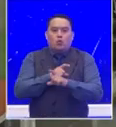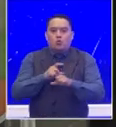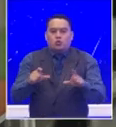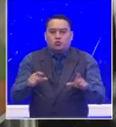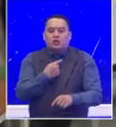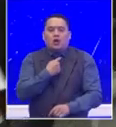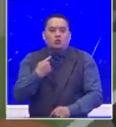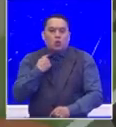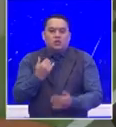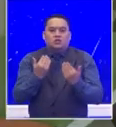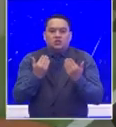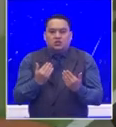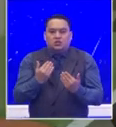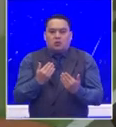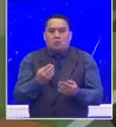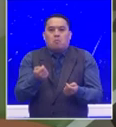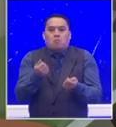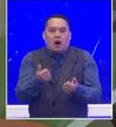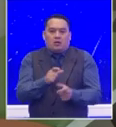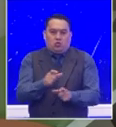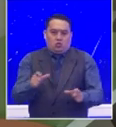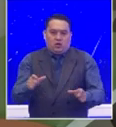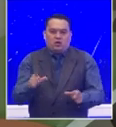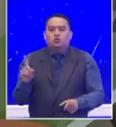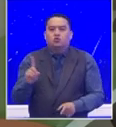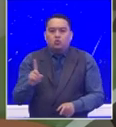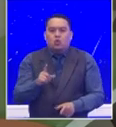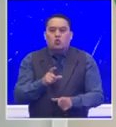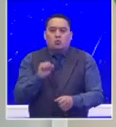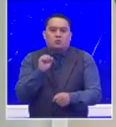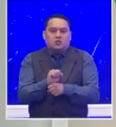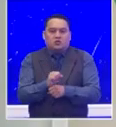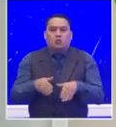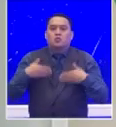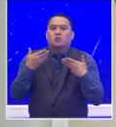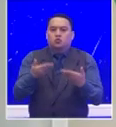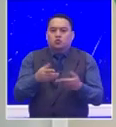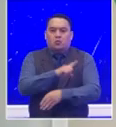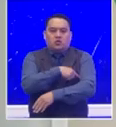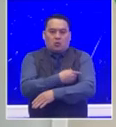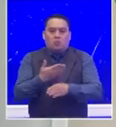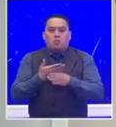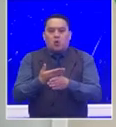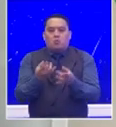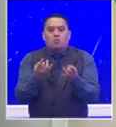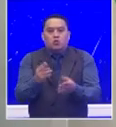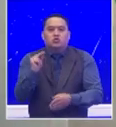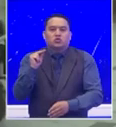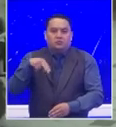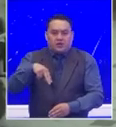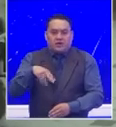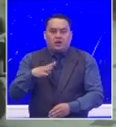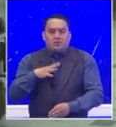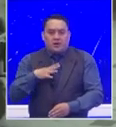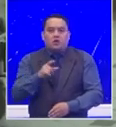областного центра сейчас непривычно мало людей. И это не значит, что люди перестали нуждаться в медицинской помощи. Просто в режиме чрезвычайного